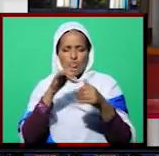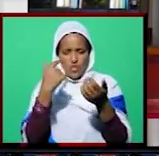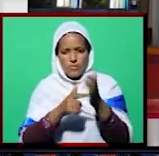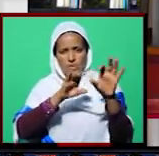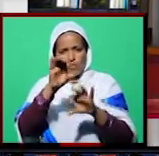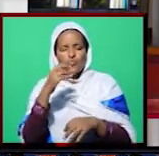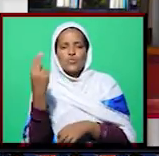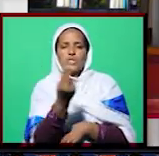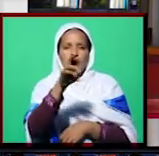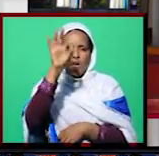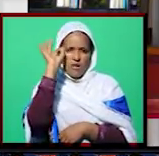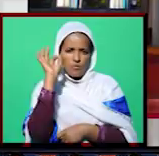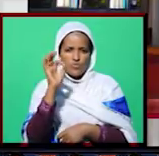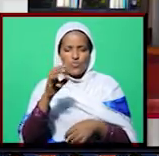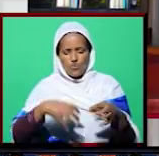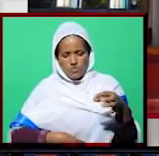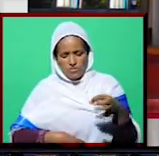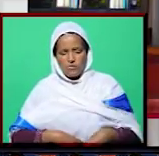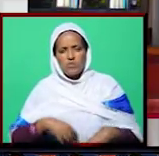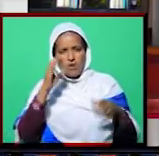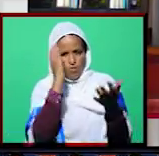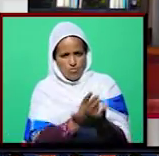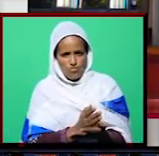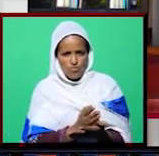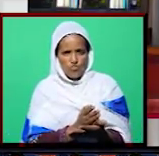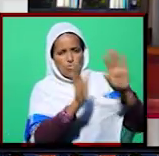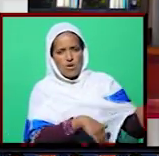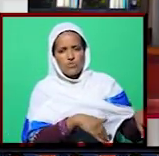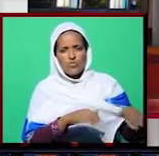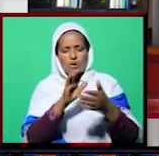ደግሞ አድርጉ ነው። እንዲህ ብታደርጉ ትጠቀማላችሁ። ቂም በቀል ተዉ።